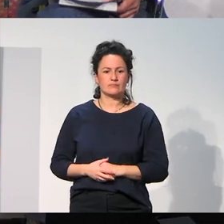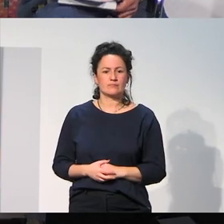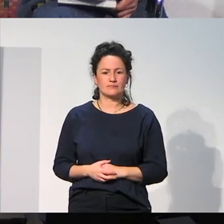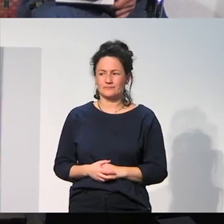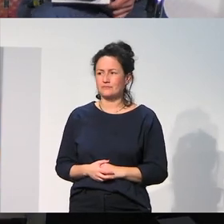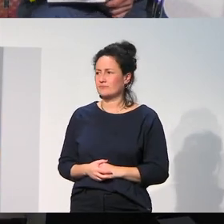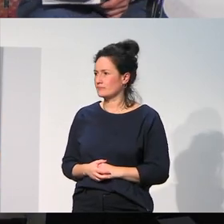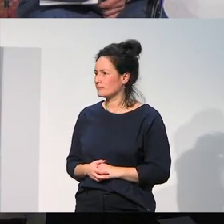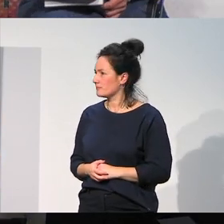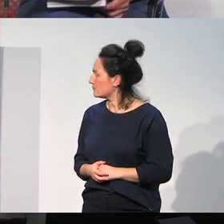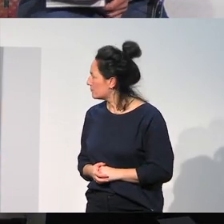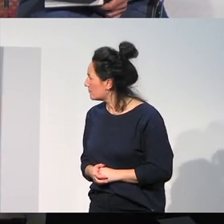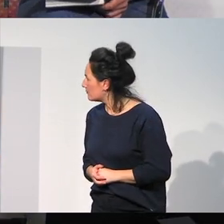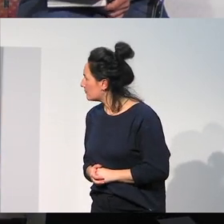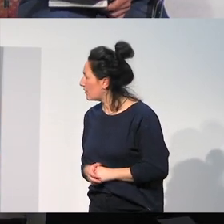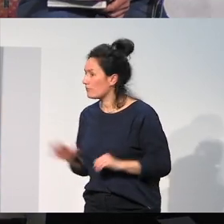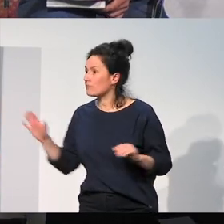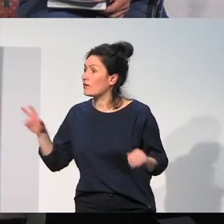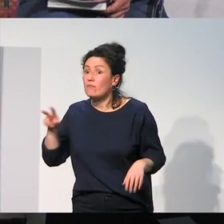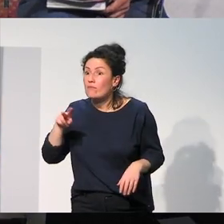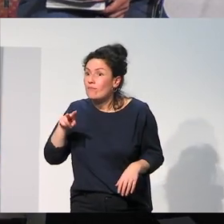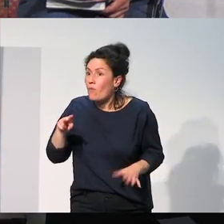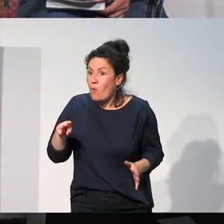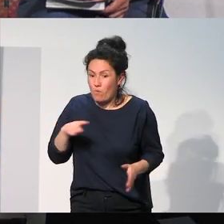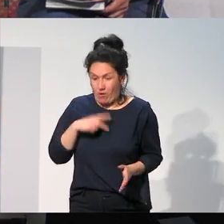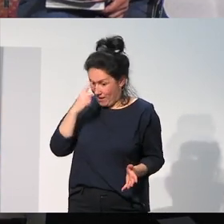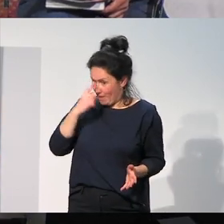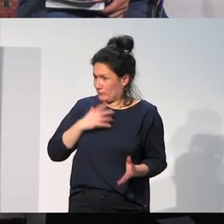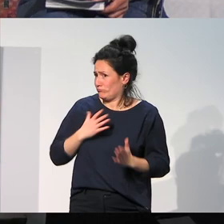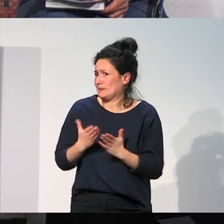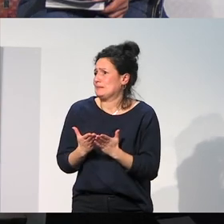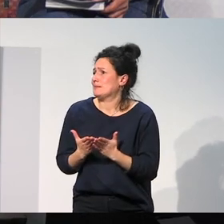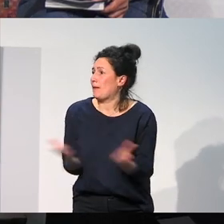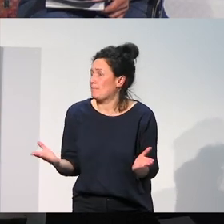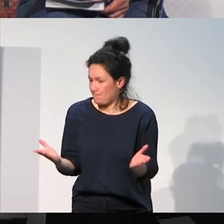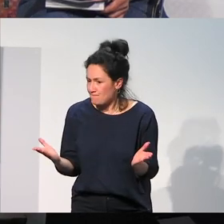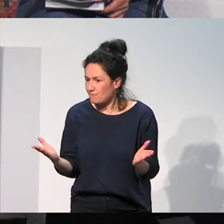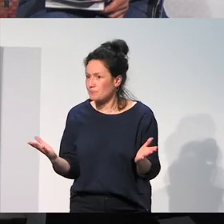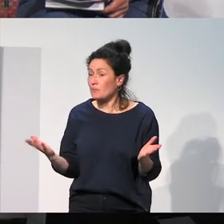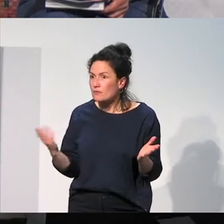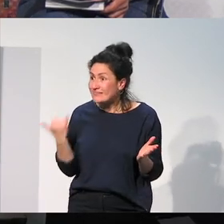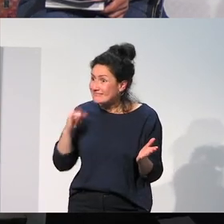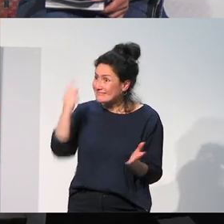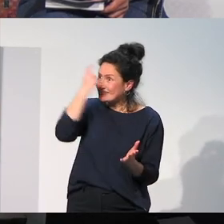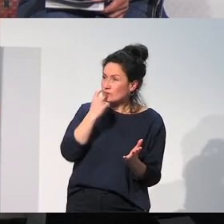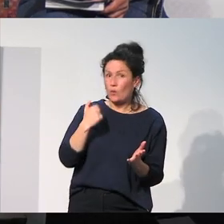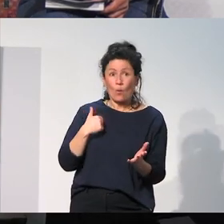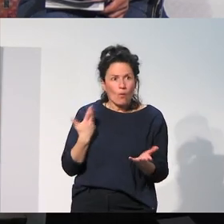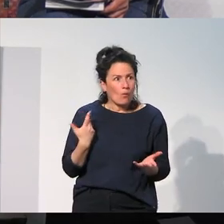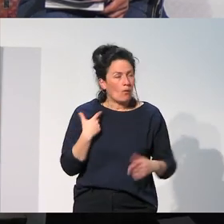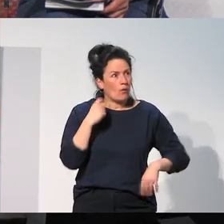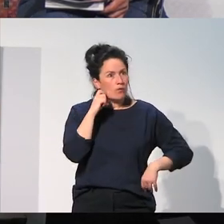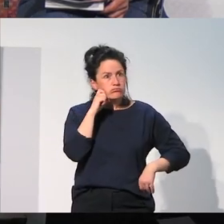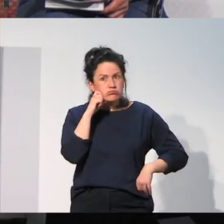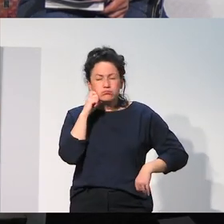de mon point de vue, tout simplement le plus qu'est-ce simple... Qu'est-ce que vous aurez écrit? Non, mais j'aurais été bien embêtée,